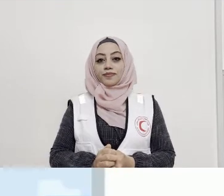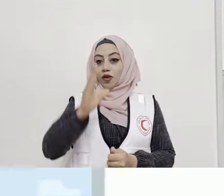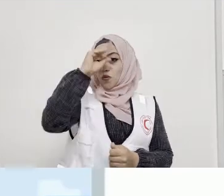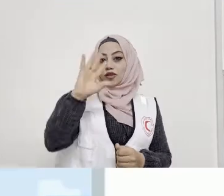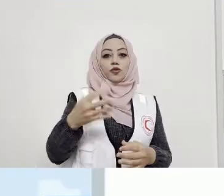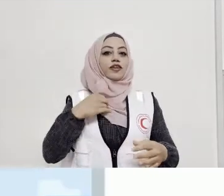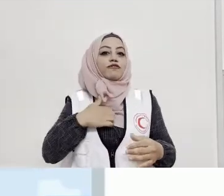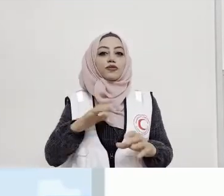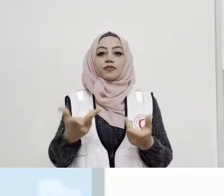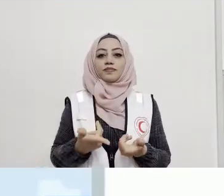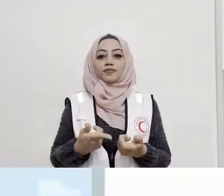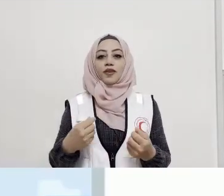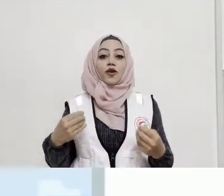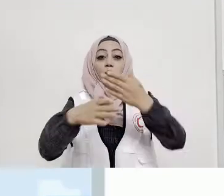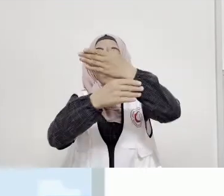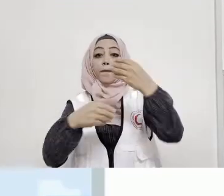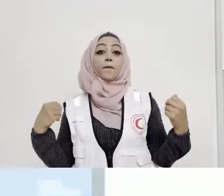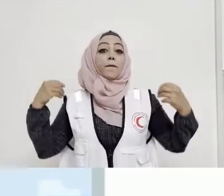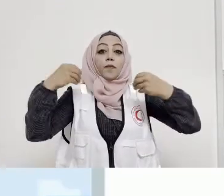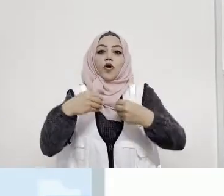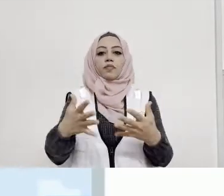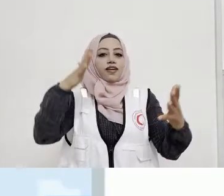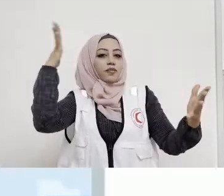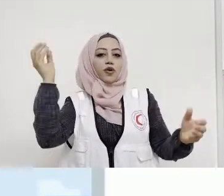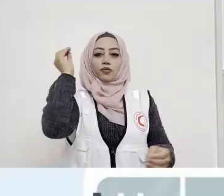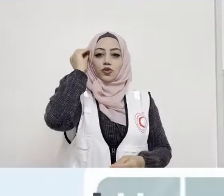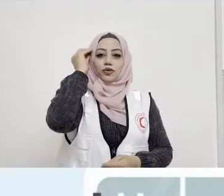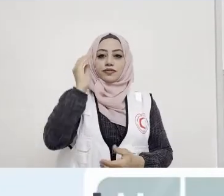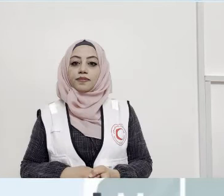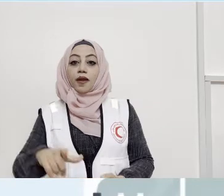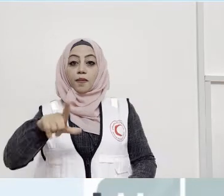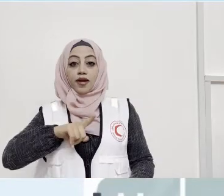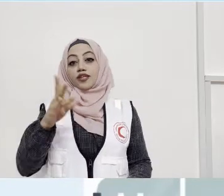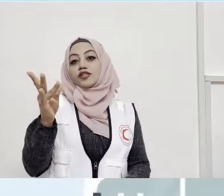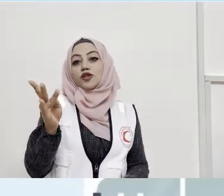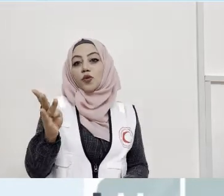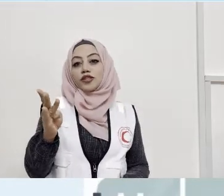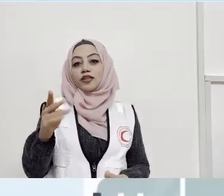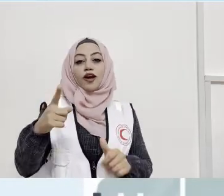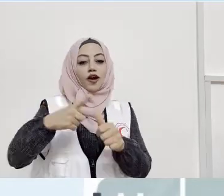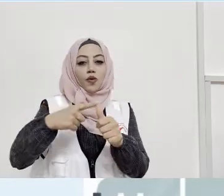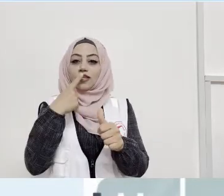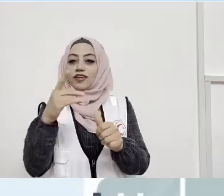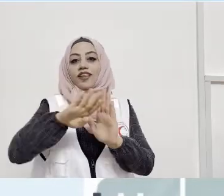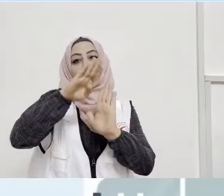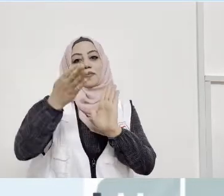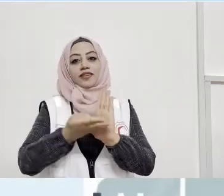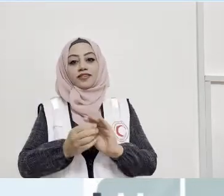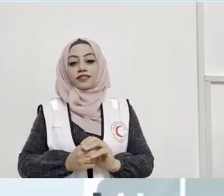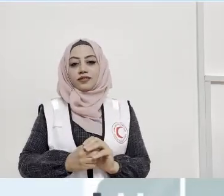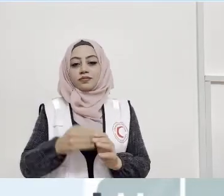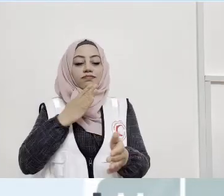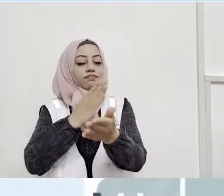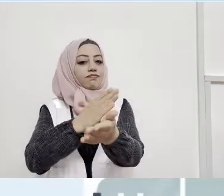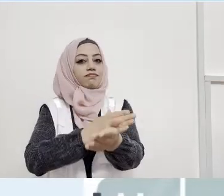أما وليد نفسه كان يكون محامي كبير ومشهور. بعد ما تزوجنا وبأول سنة حملت،